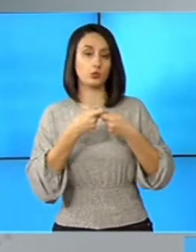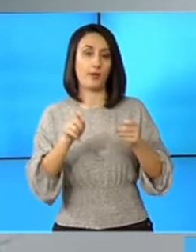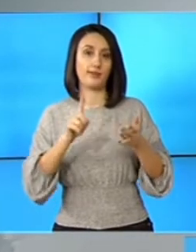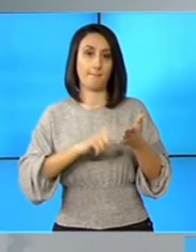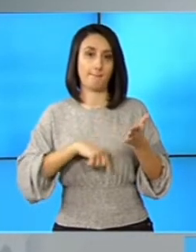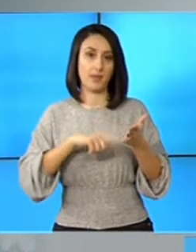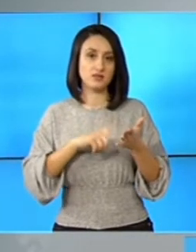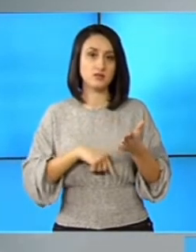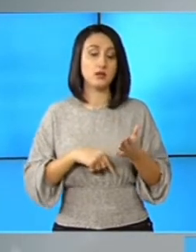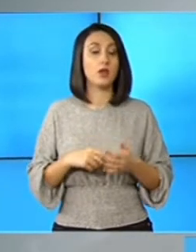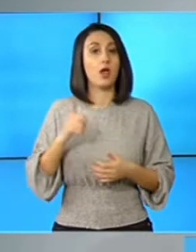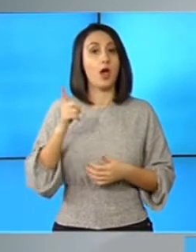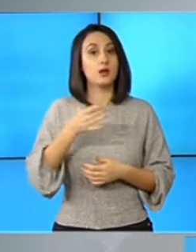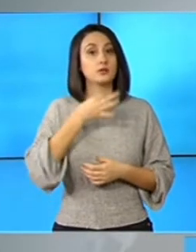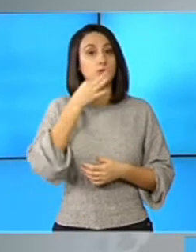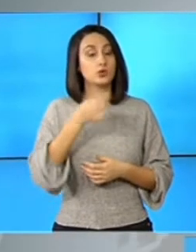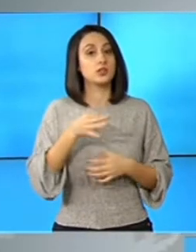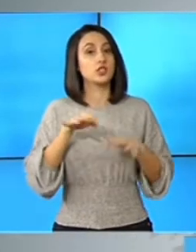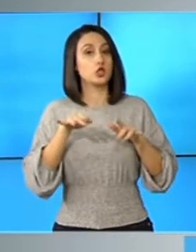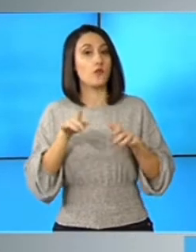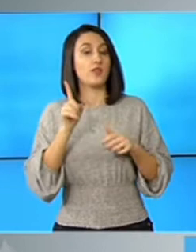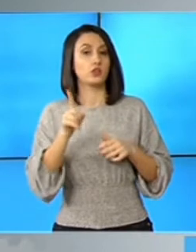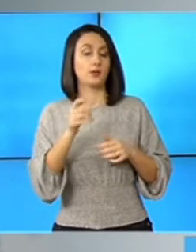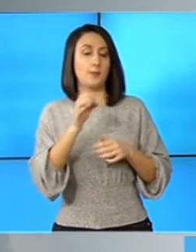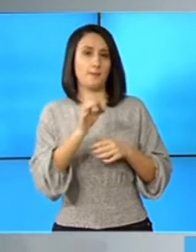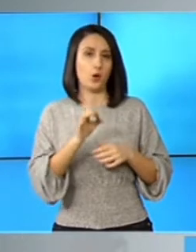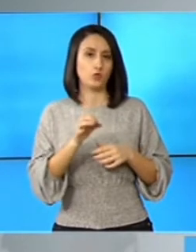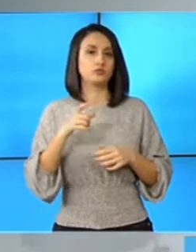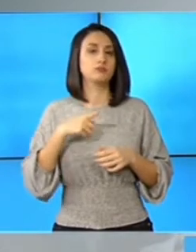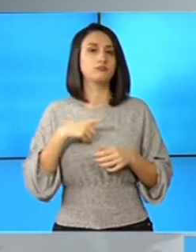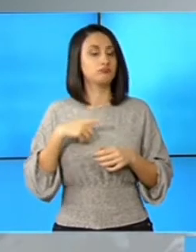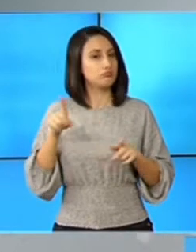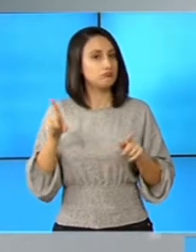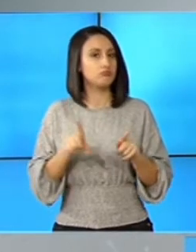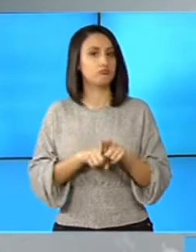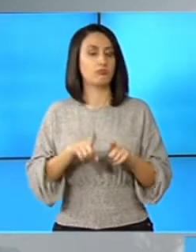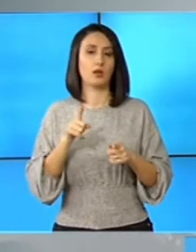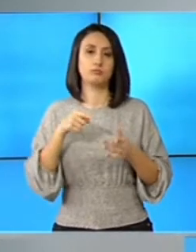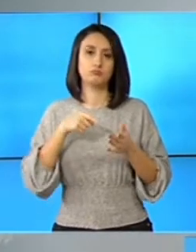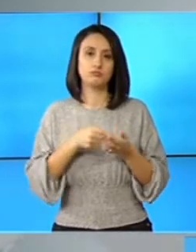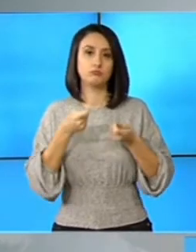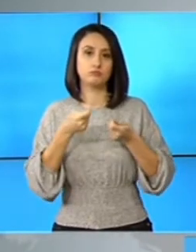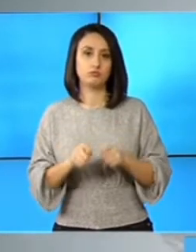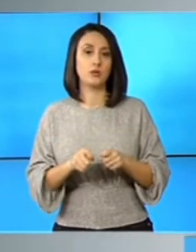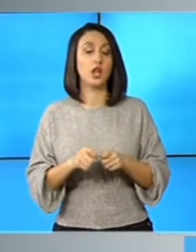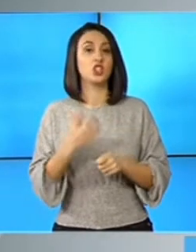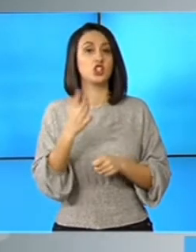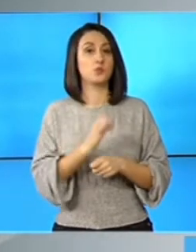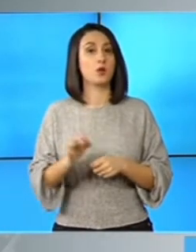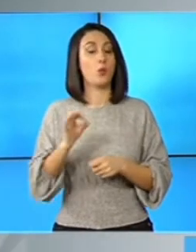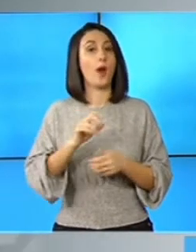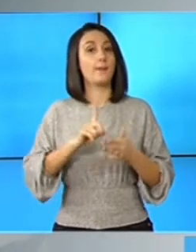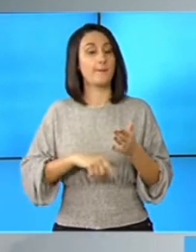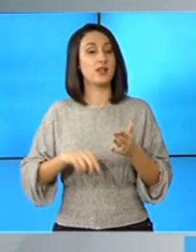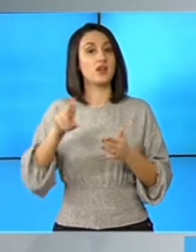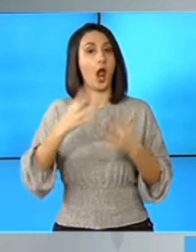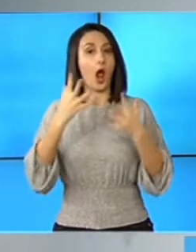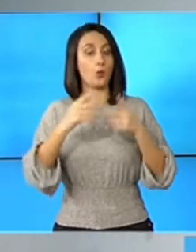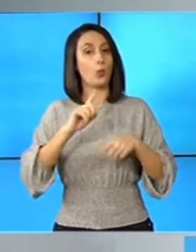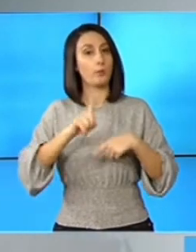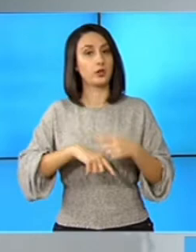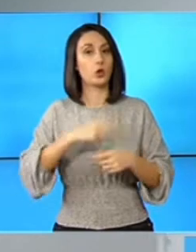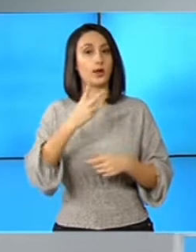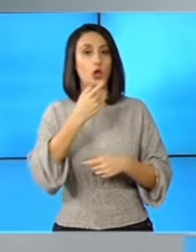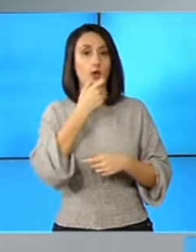pensiilor. Turcan susține că softul pentru acest proces este deja pus la punct. Peste 5 milioane de pensii vor fi recalculate în următorii 2 ani.